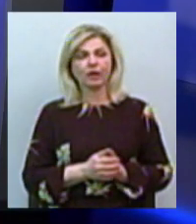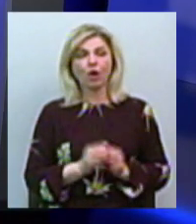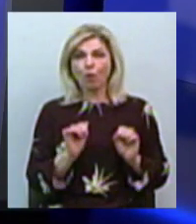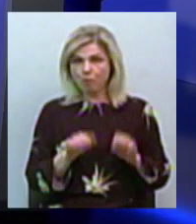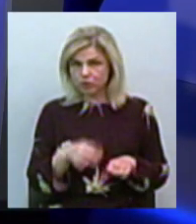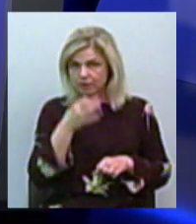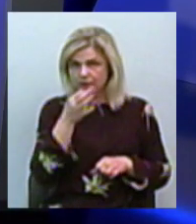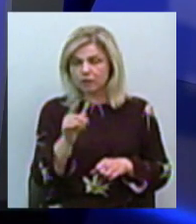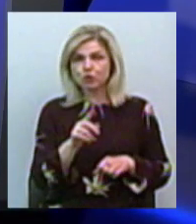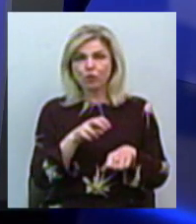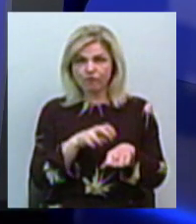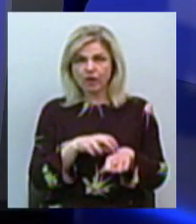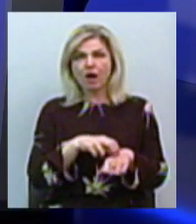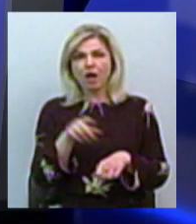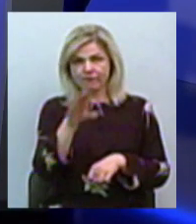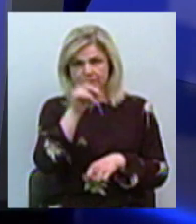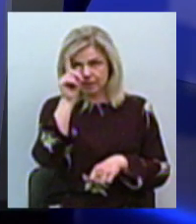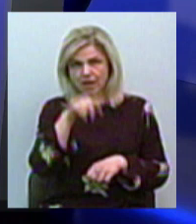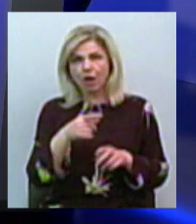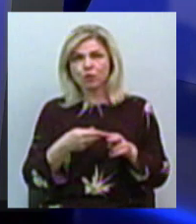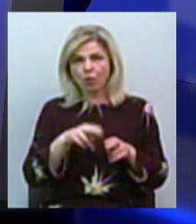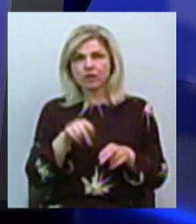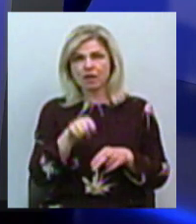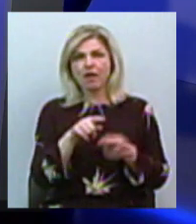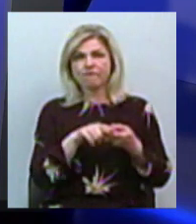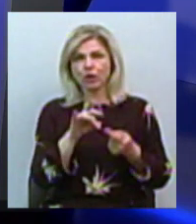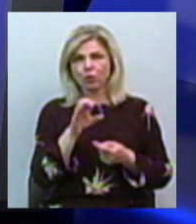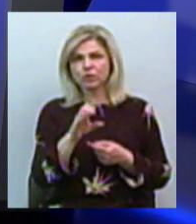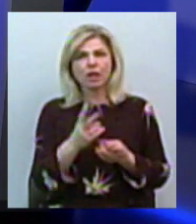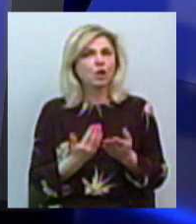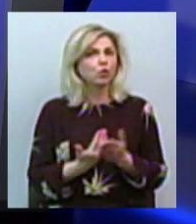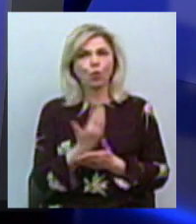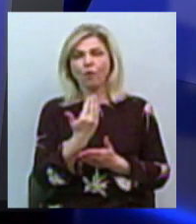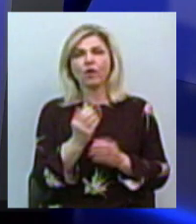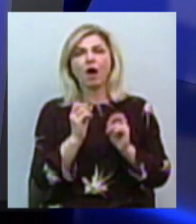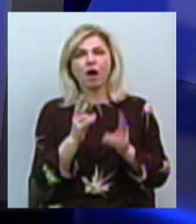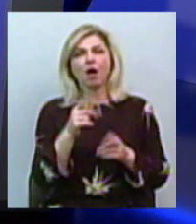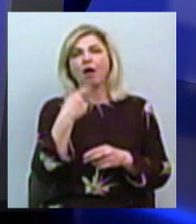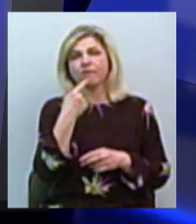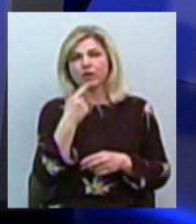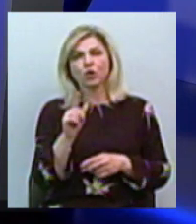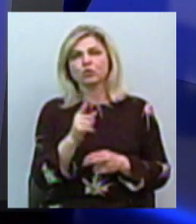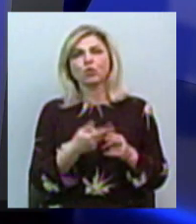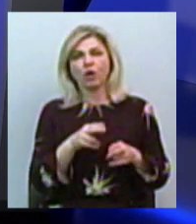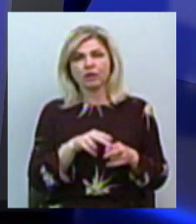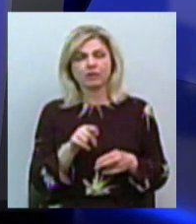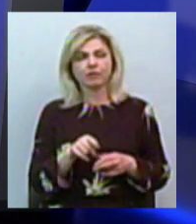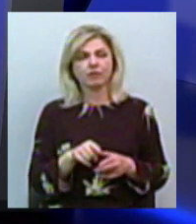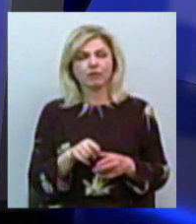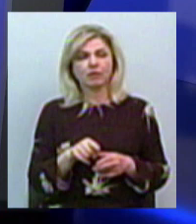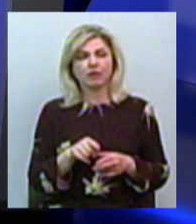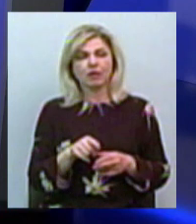вони знають про цей вірус, це не нове, як розповсюджують деякі інформаційні засоби